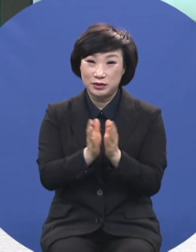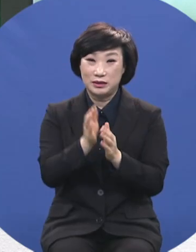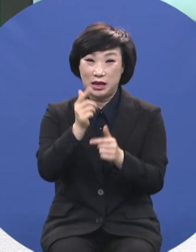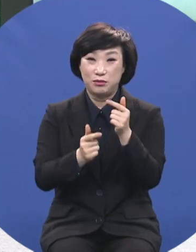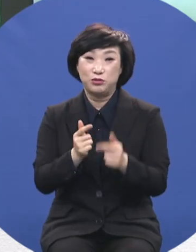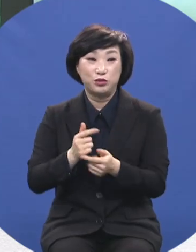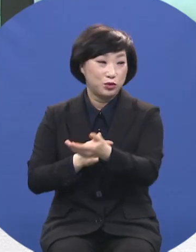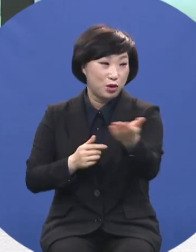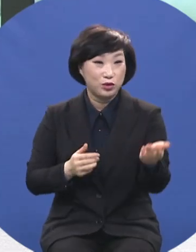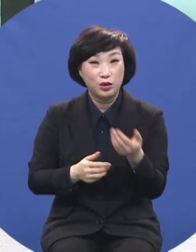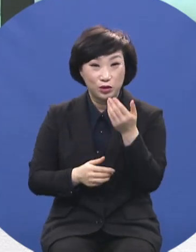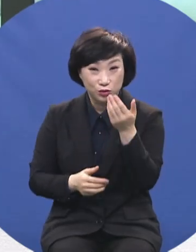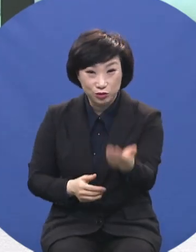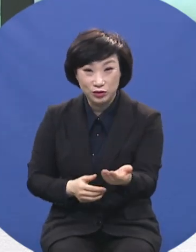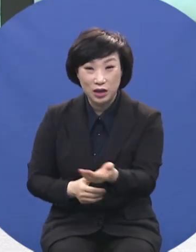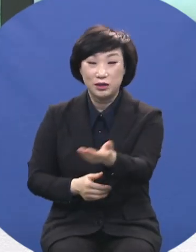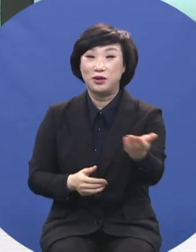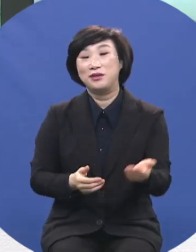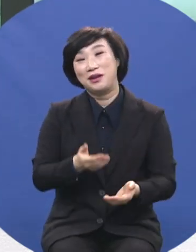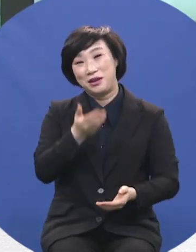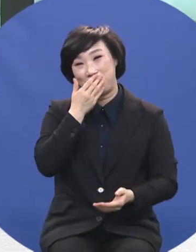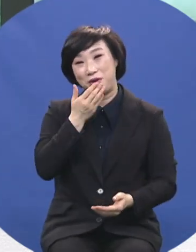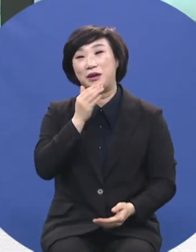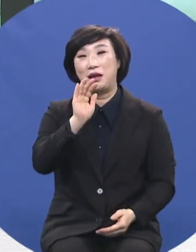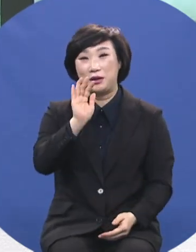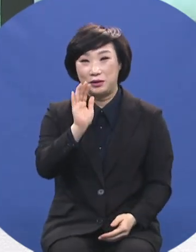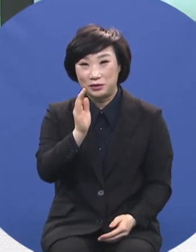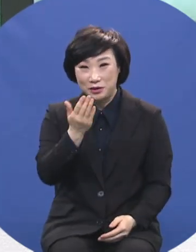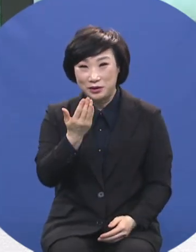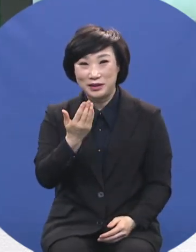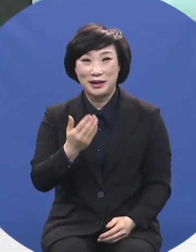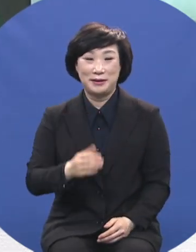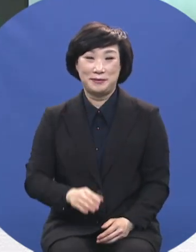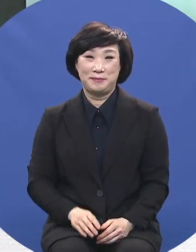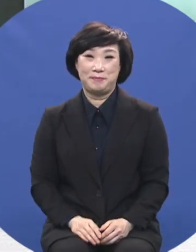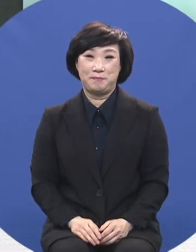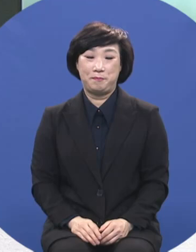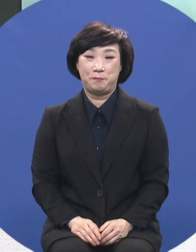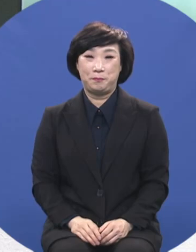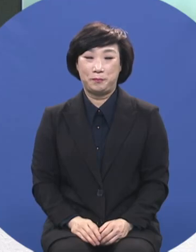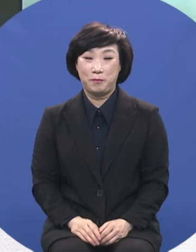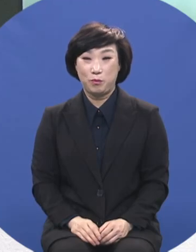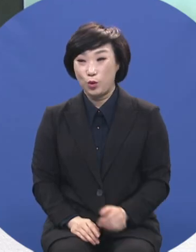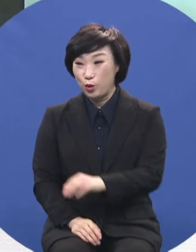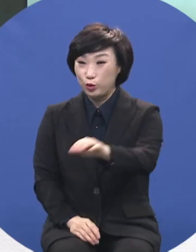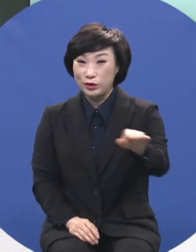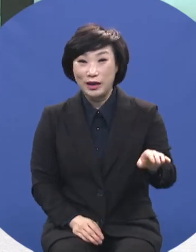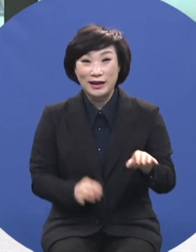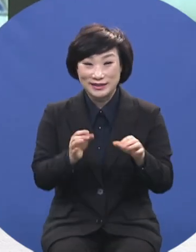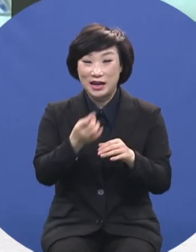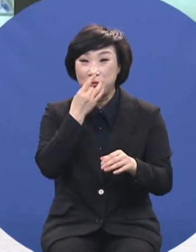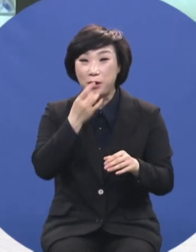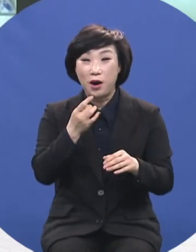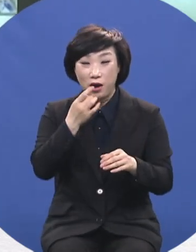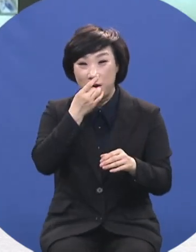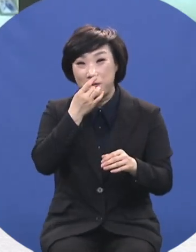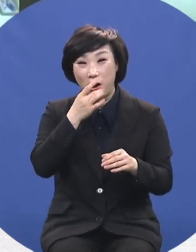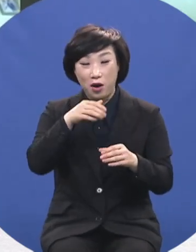주노니 너의 식물이 되리라. 이게 말. 우리가 벼를